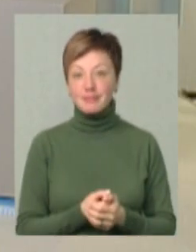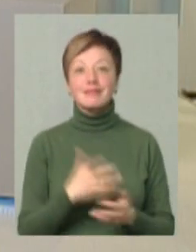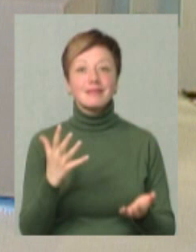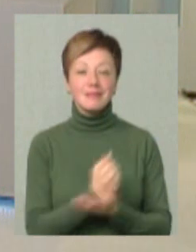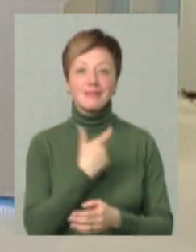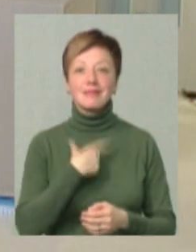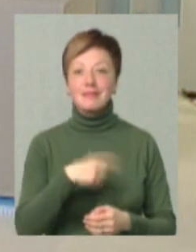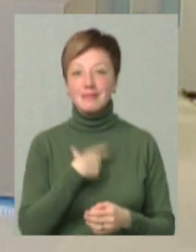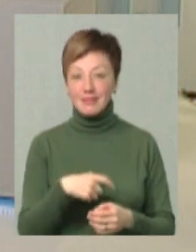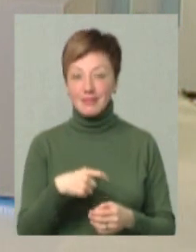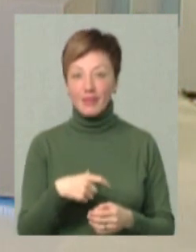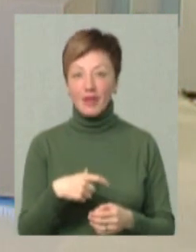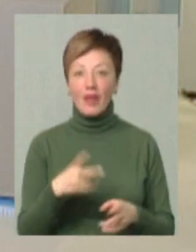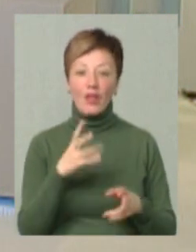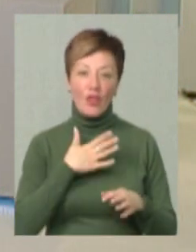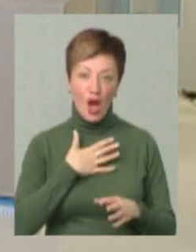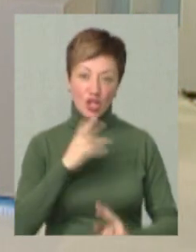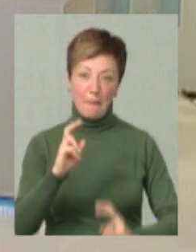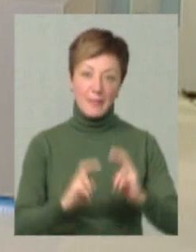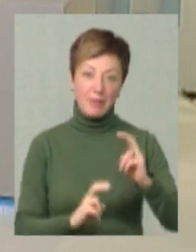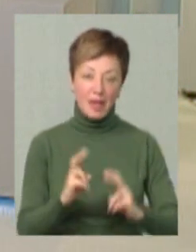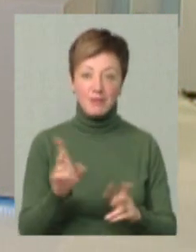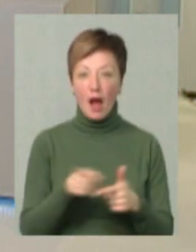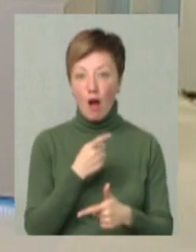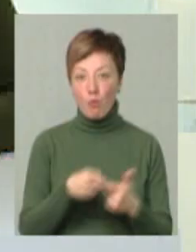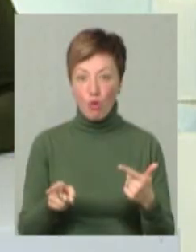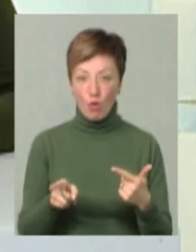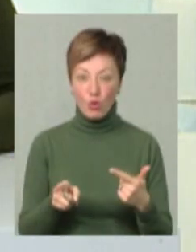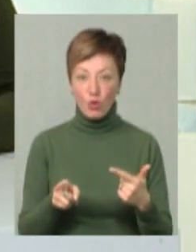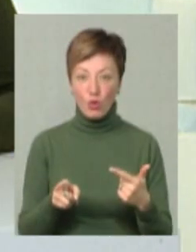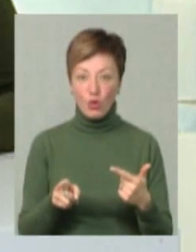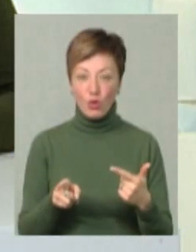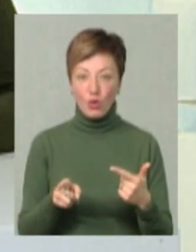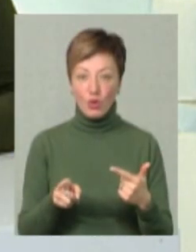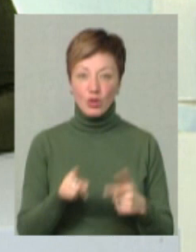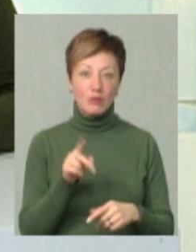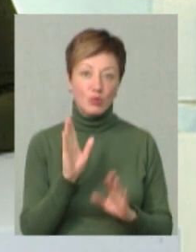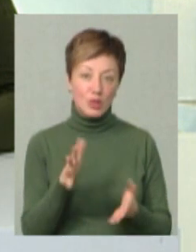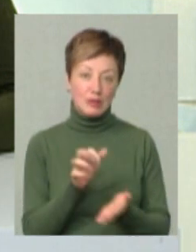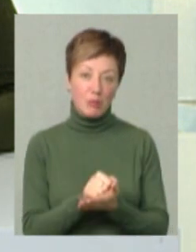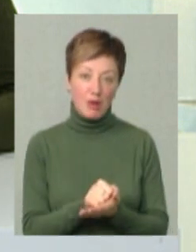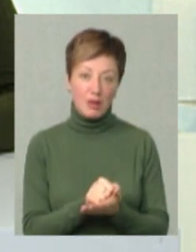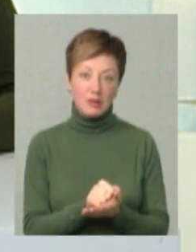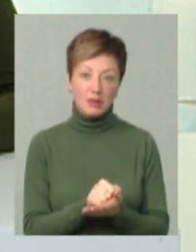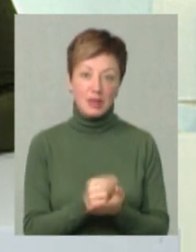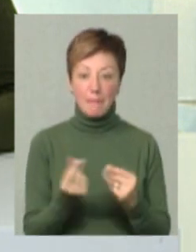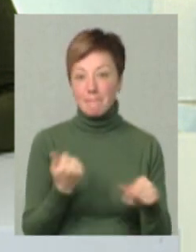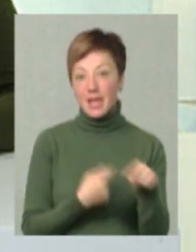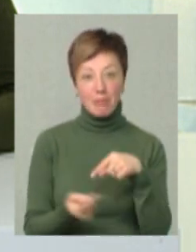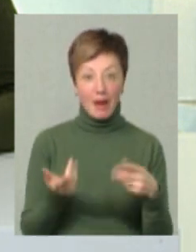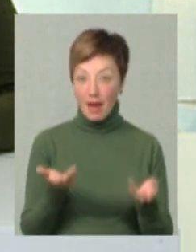знайде себе на наших підприємствах, або чимось буде займатися як